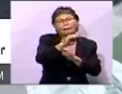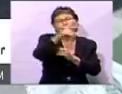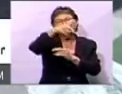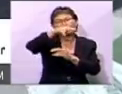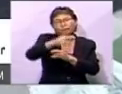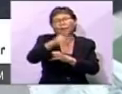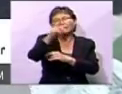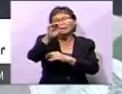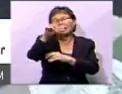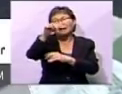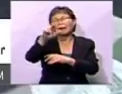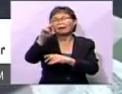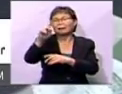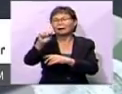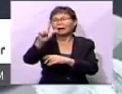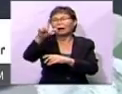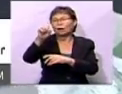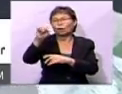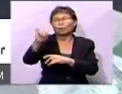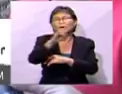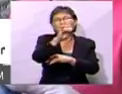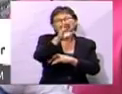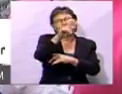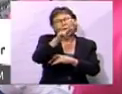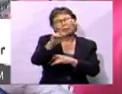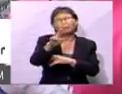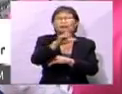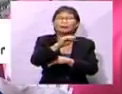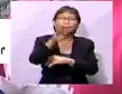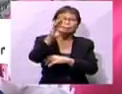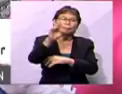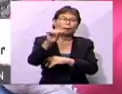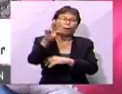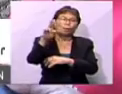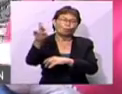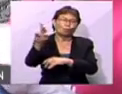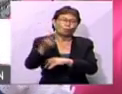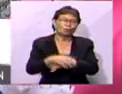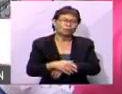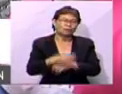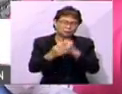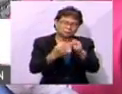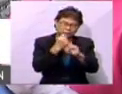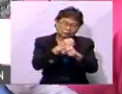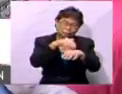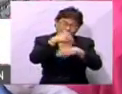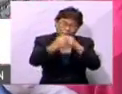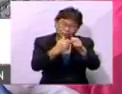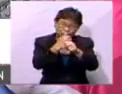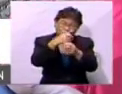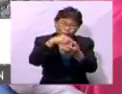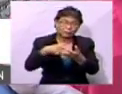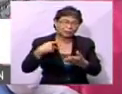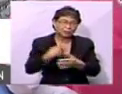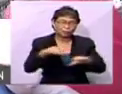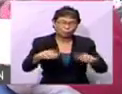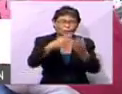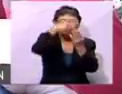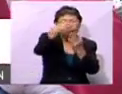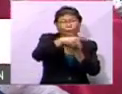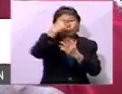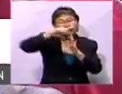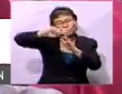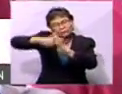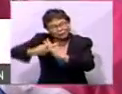kelah, kaloi, sebarau dan baung. Jadi pada tahun ini kita ambil satu inisiatif untuk memperkenalkan,